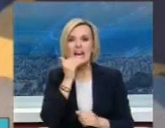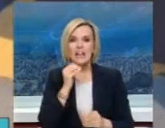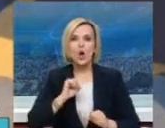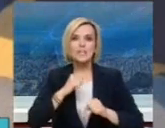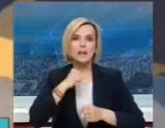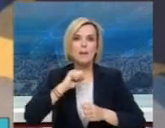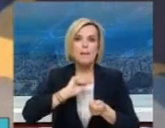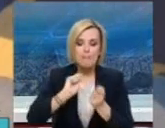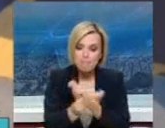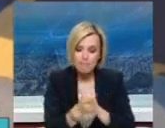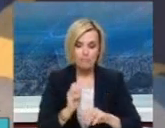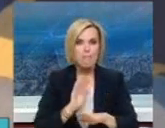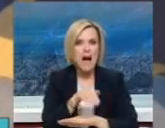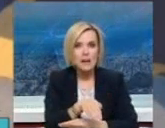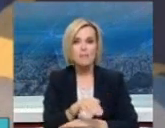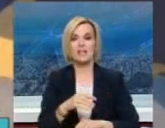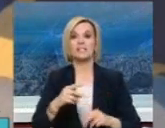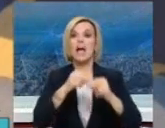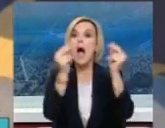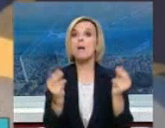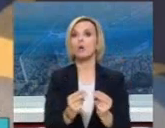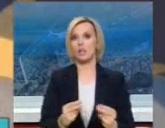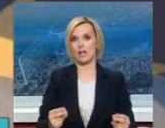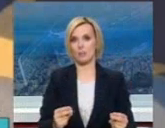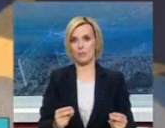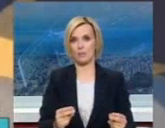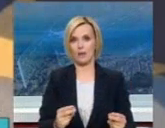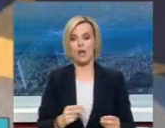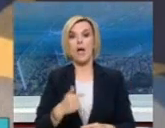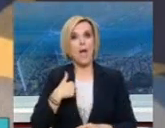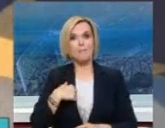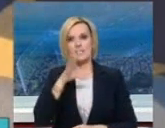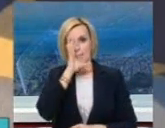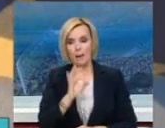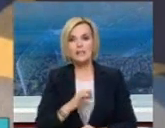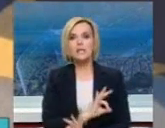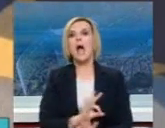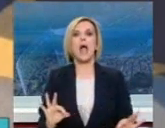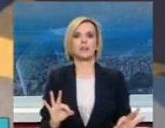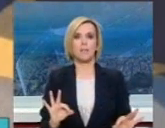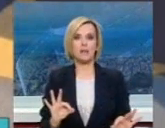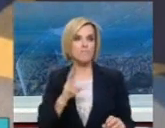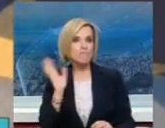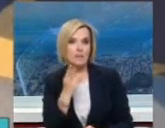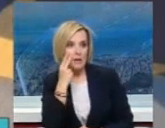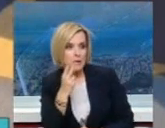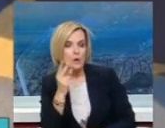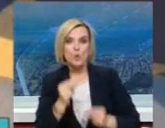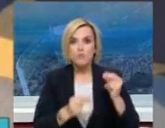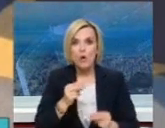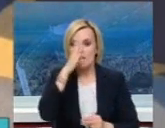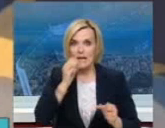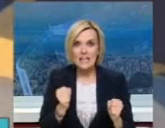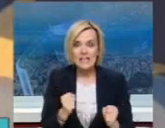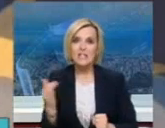και αποτελεσματικές. Αντιδρούμε με κοινωνικά αντανακλαστικά, με απόλυτη αίσθηση της κρισιμότητας